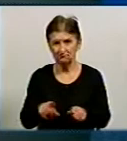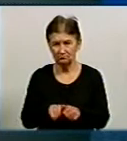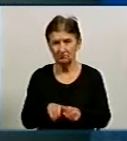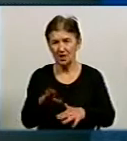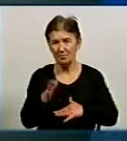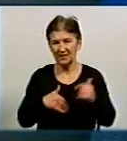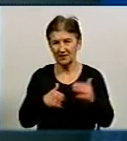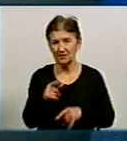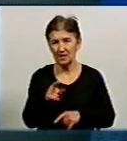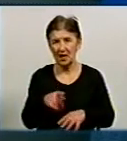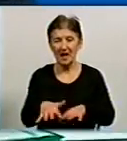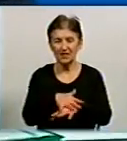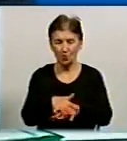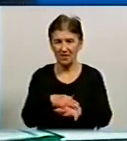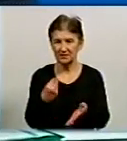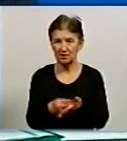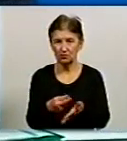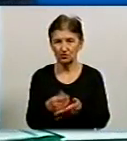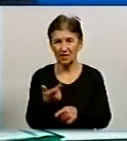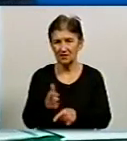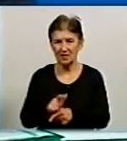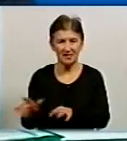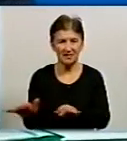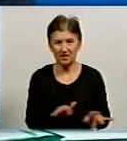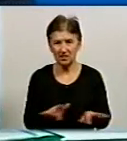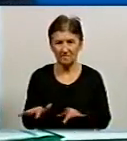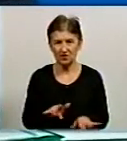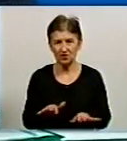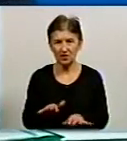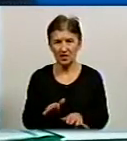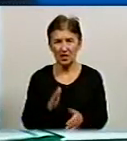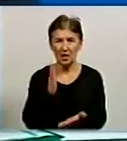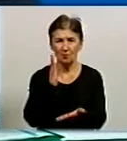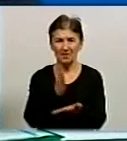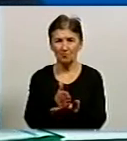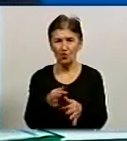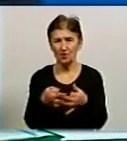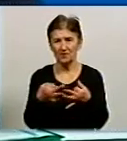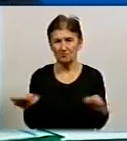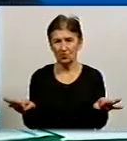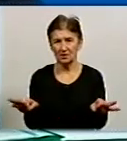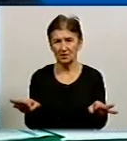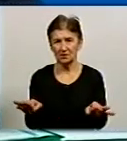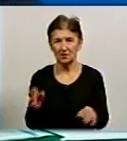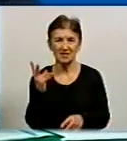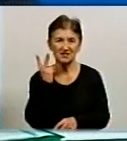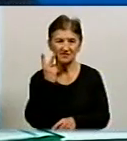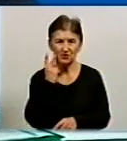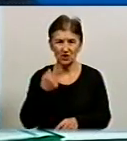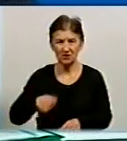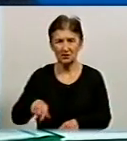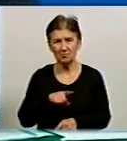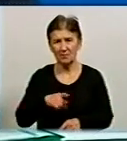погляд, громадський бюджет – це найдієвіший інструмент прямої демократії, тому, ну, звичайно, ми з